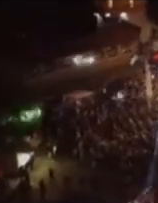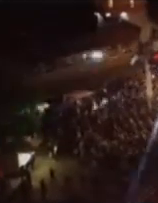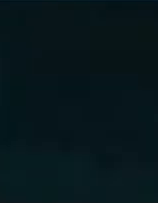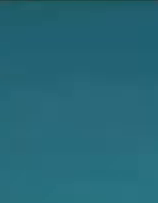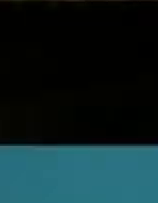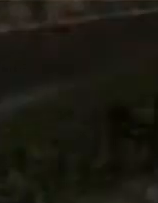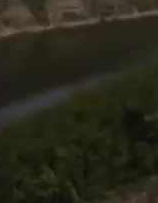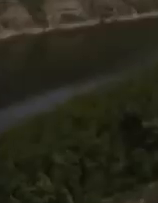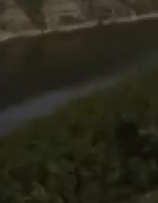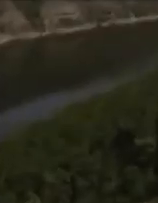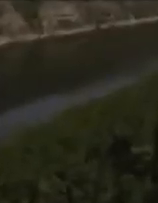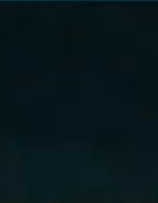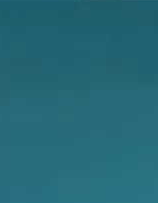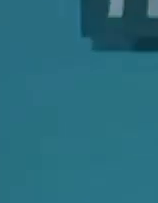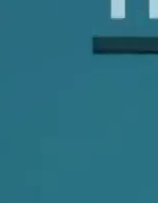Музика